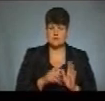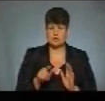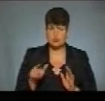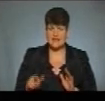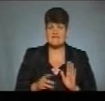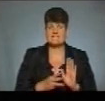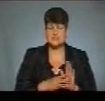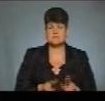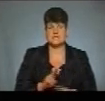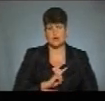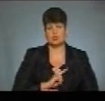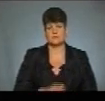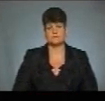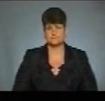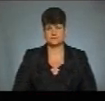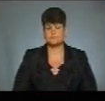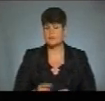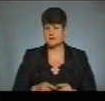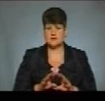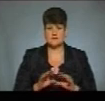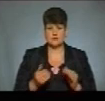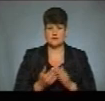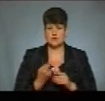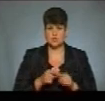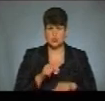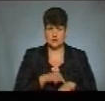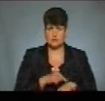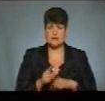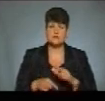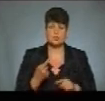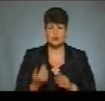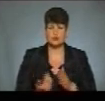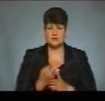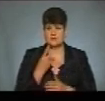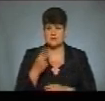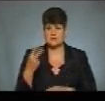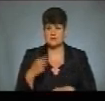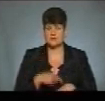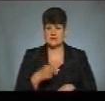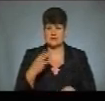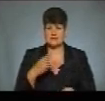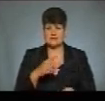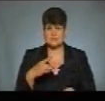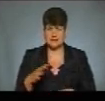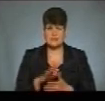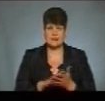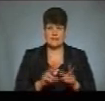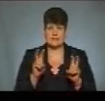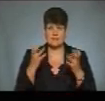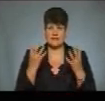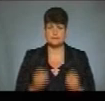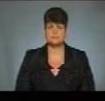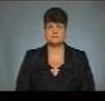загинули. Це вся інформація на цю годину. Наступний випуск дивіться о 20:30. Далі в ефірі «Тема дня».